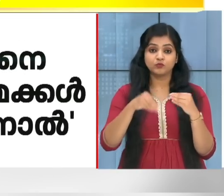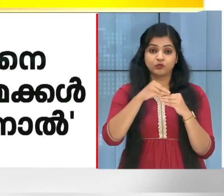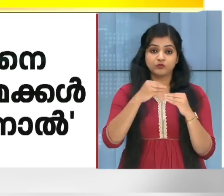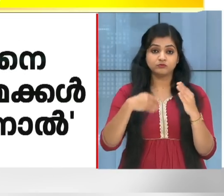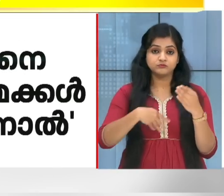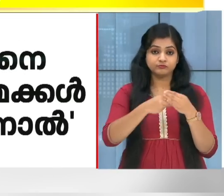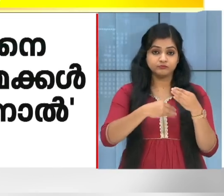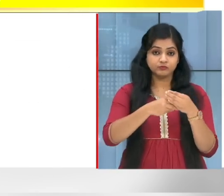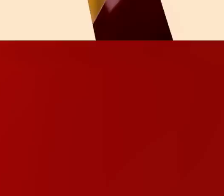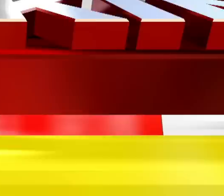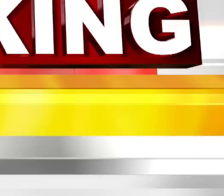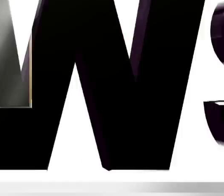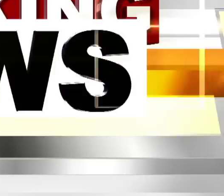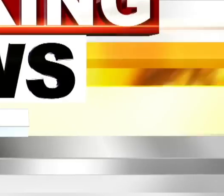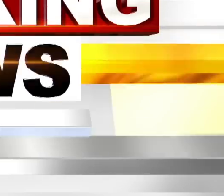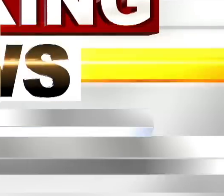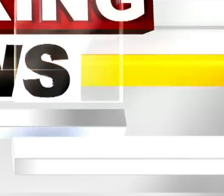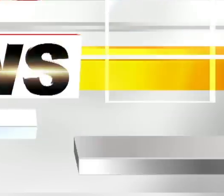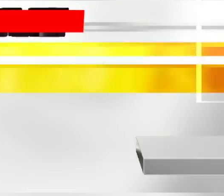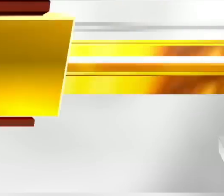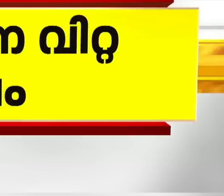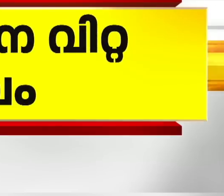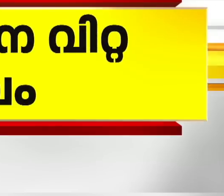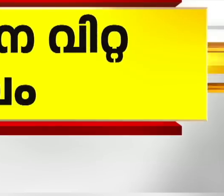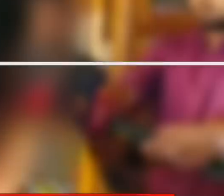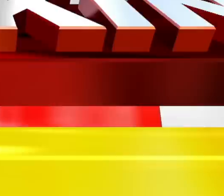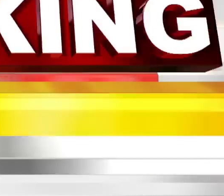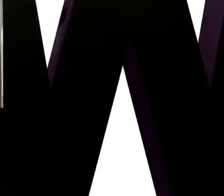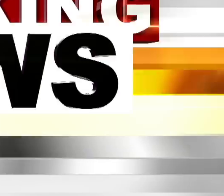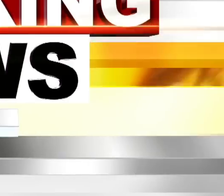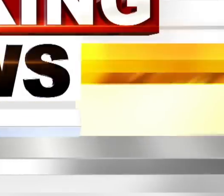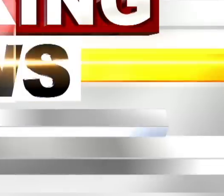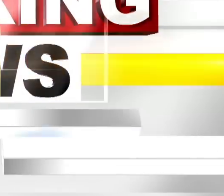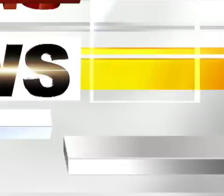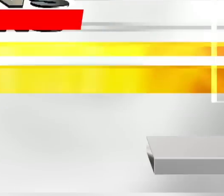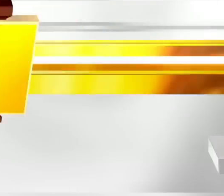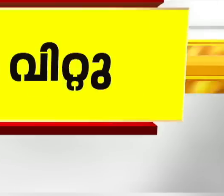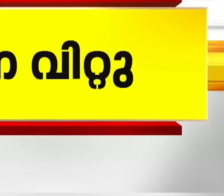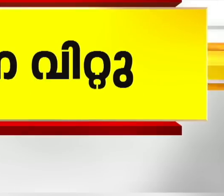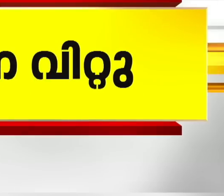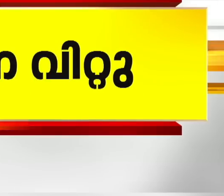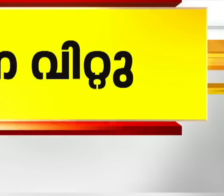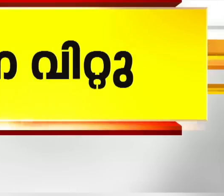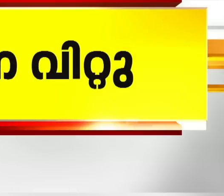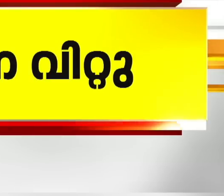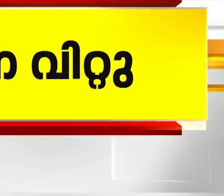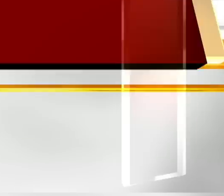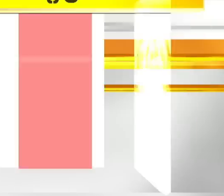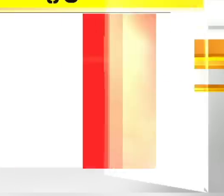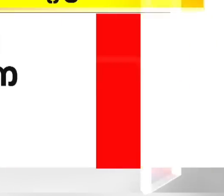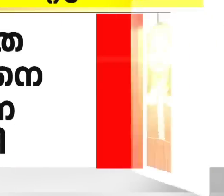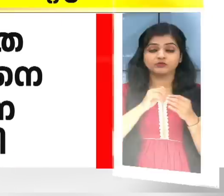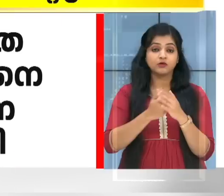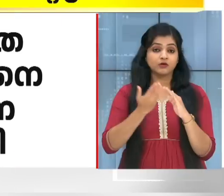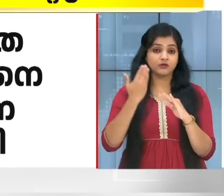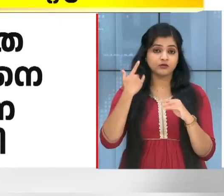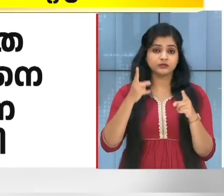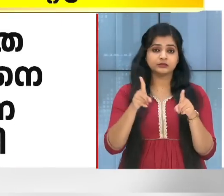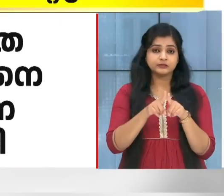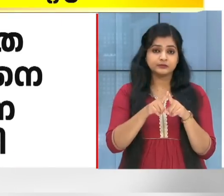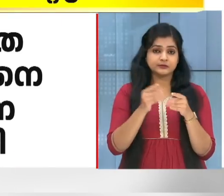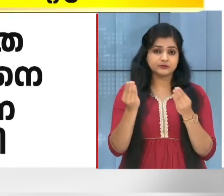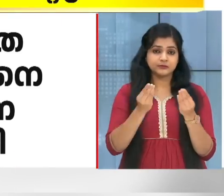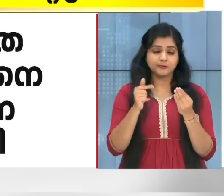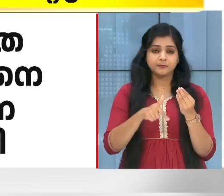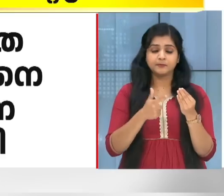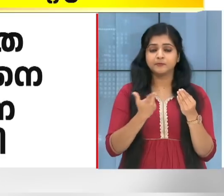എന്നവർക്കുള്ള കാര്യത്തിൽ പോലീസ് ഒരു വ്യക്തതയിലേക്ക് എത്തുക. മാത്രമല്ല സർക്കാരും ഈ സംഭവത്തെ വളരെ ഗൌരവമായി കാണുന്നുണ്ട്. കേരളത്തെ സംബന്ധിച്ച് നമുക്കറിയാം, മുൻപ് ചില സംഭവങ്ങൾ ഇങ്ങനെ റിപ്പോർട്ട് ചെയ്തിട്ടുണ്ടെങ്കിലും കഴിഞ്ഞ